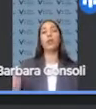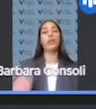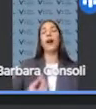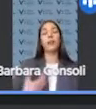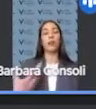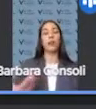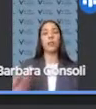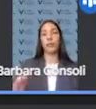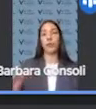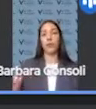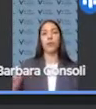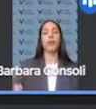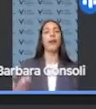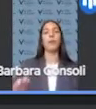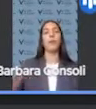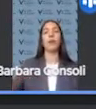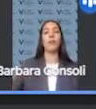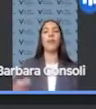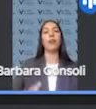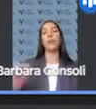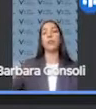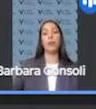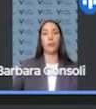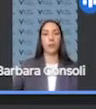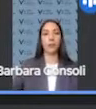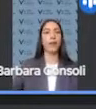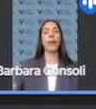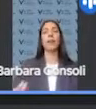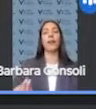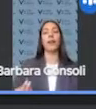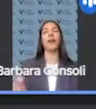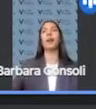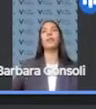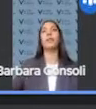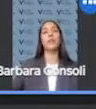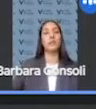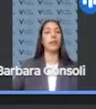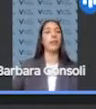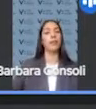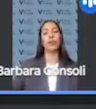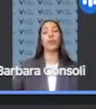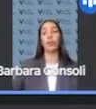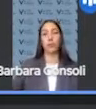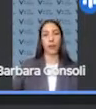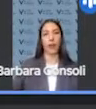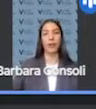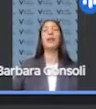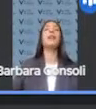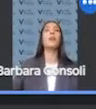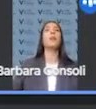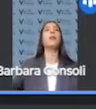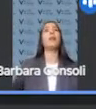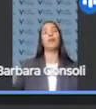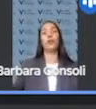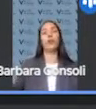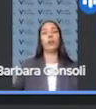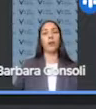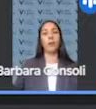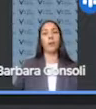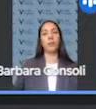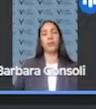con cui noi anche inconsapevolmente abbiamo a che fare quotidianamente, anche nelle attività, nelle azioni più banali.